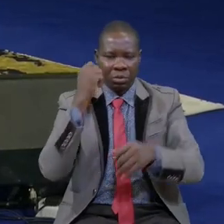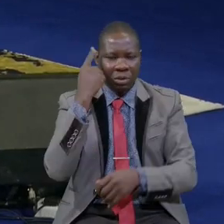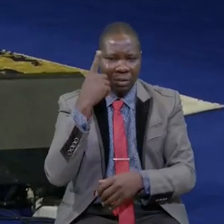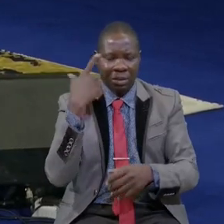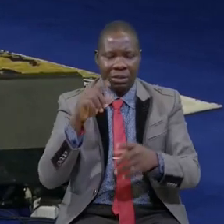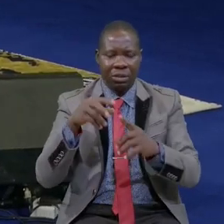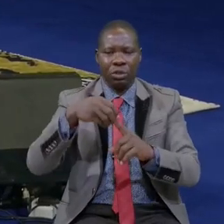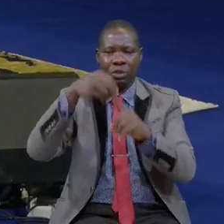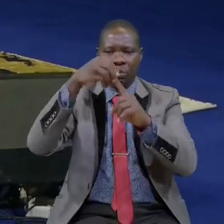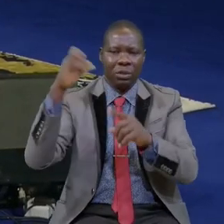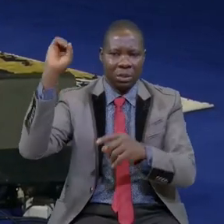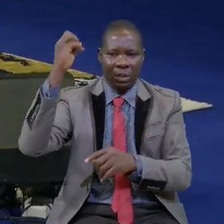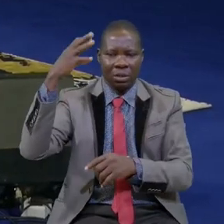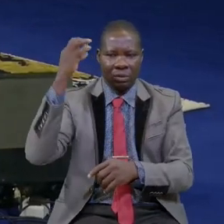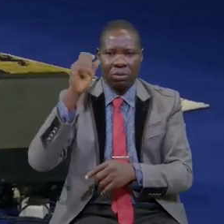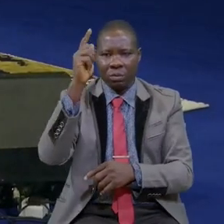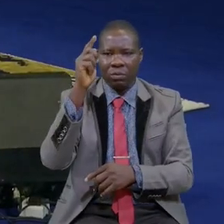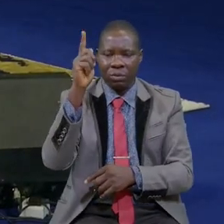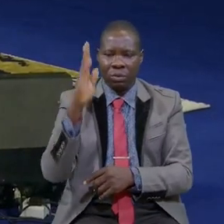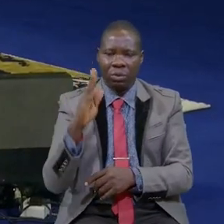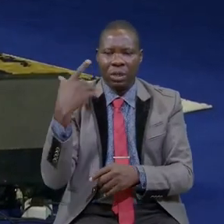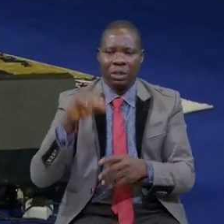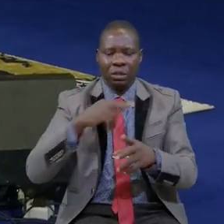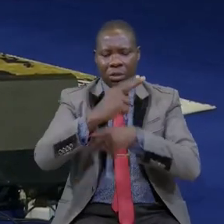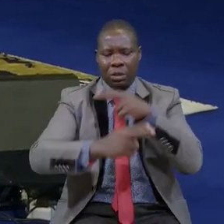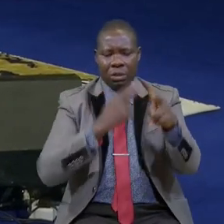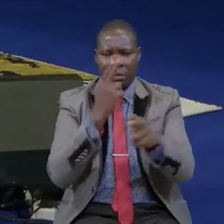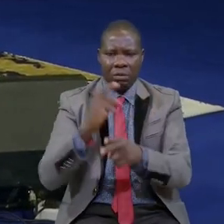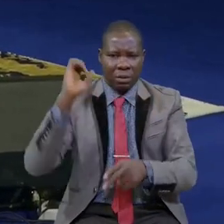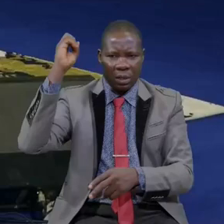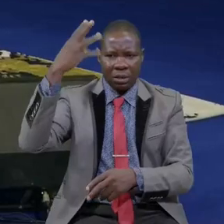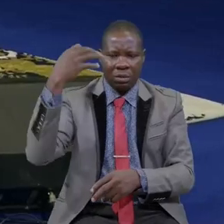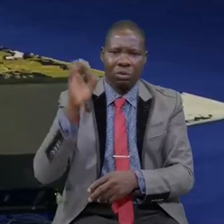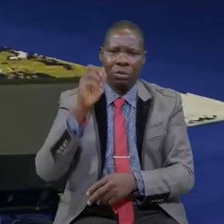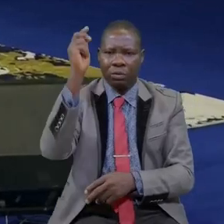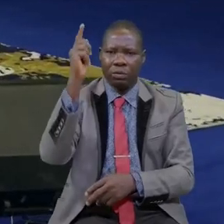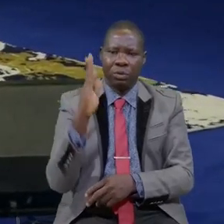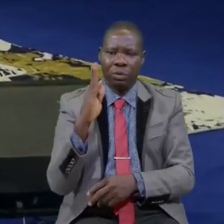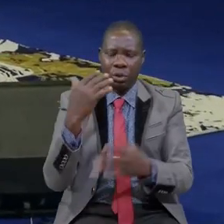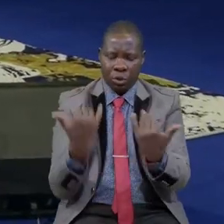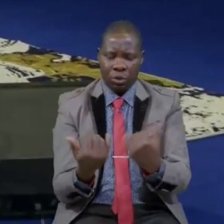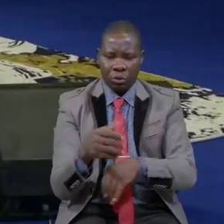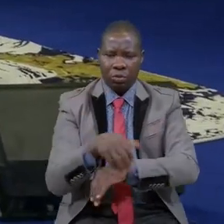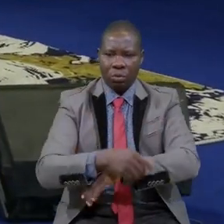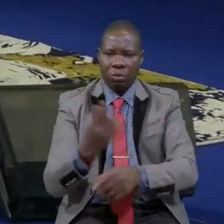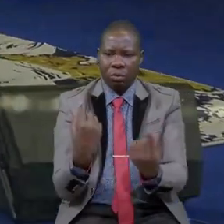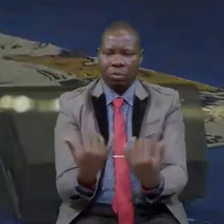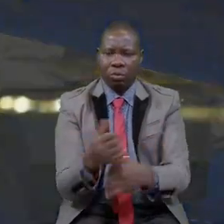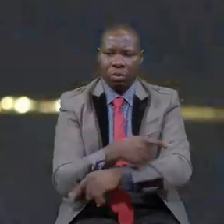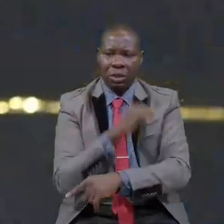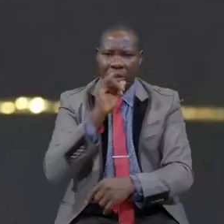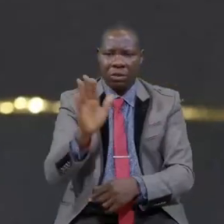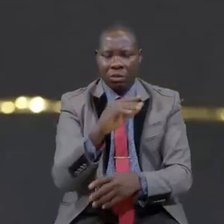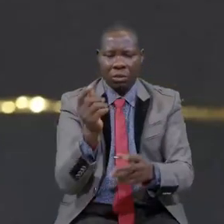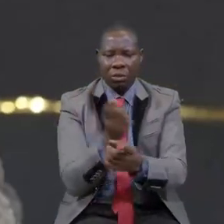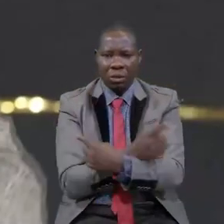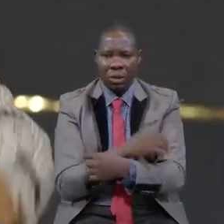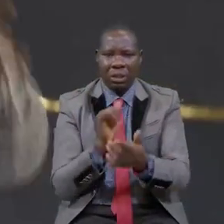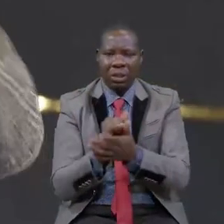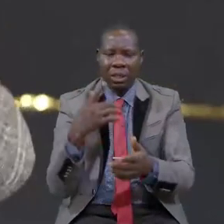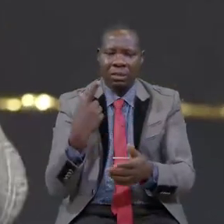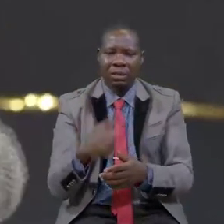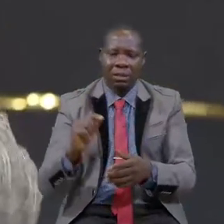la grâce unique de Dieu, la grâce universelle de Dieu, voici ton jour pour que cette grâce